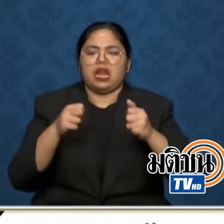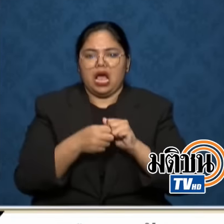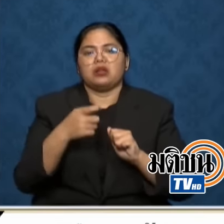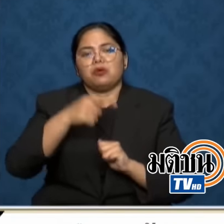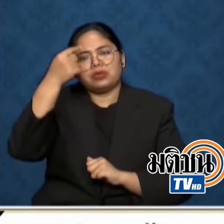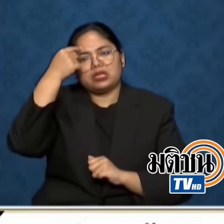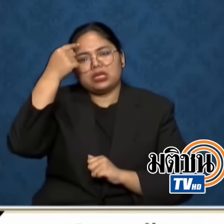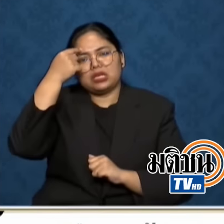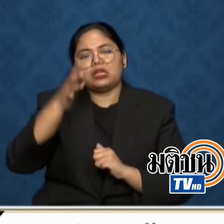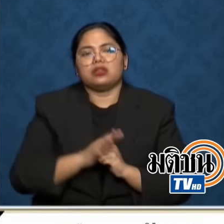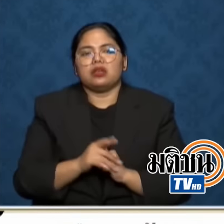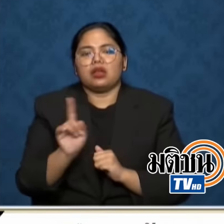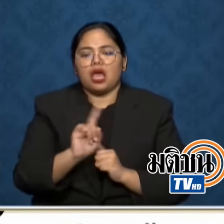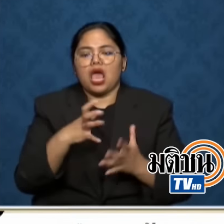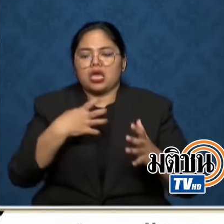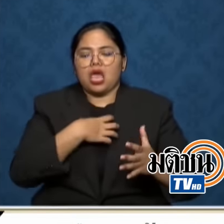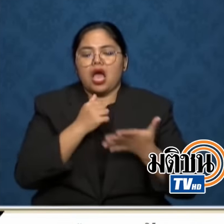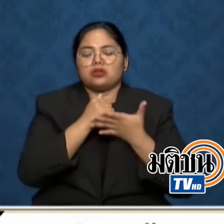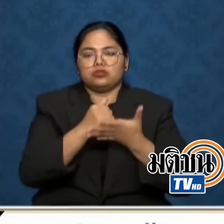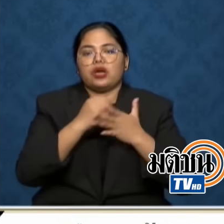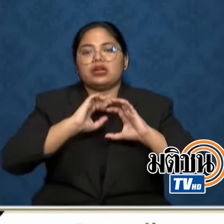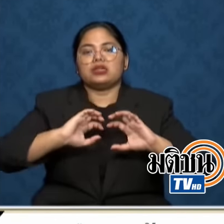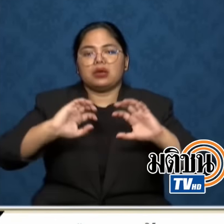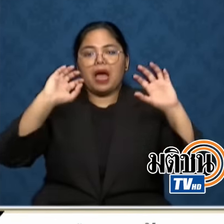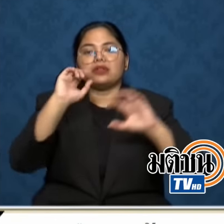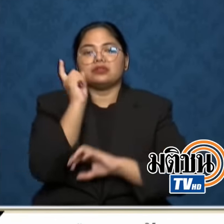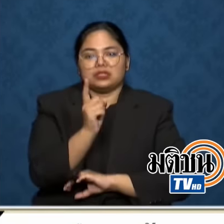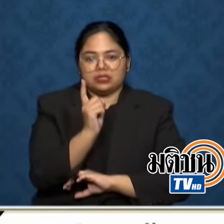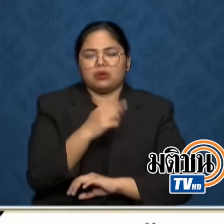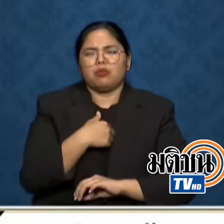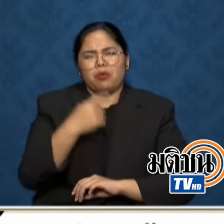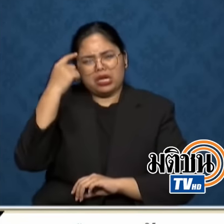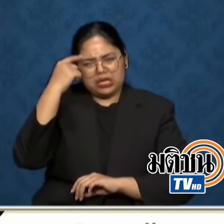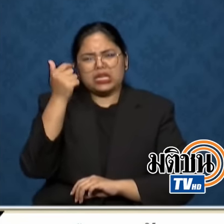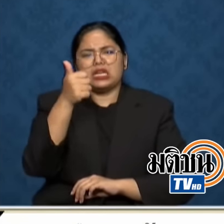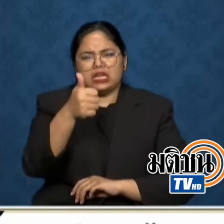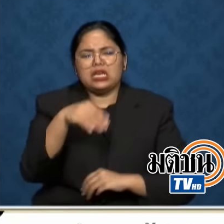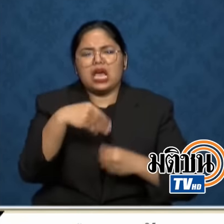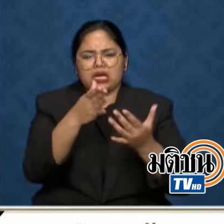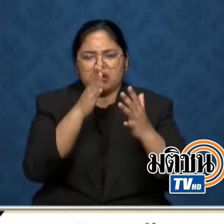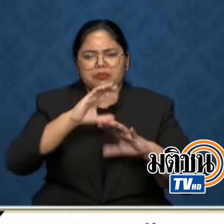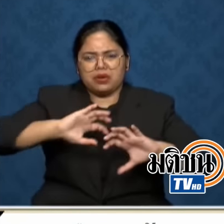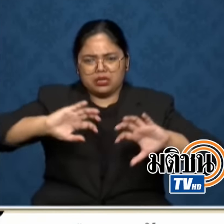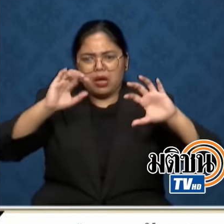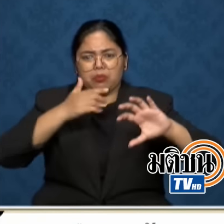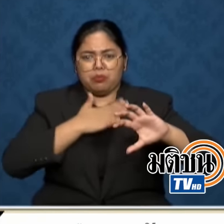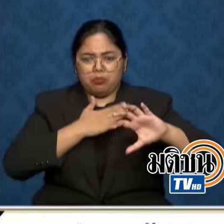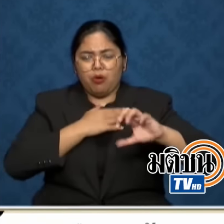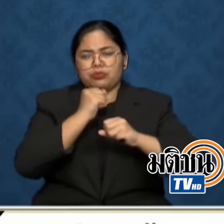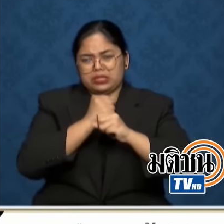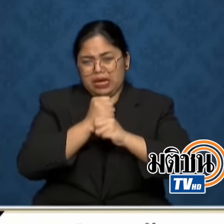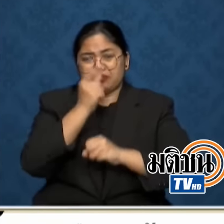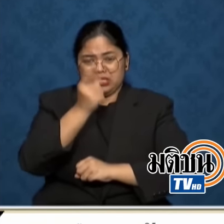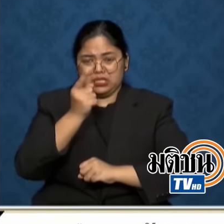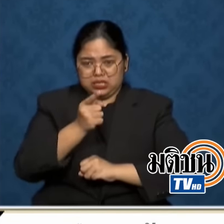มคิดว่าอยากช่วยเหลือรัฐบาลจริงๆนะครับด้วยความหวังดีจริงๆเพราะผมเองก็เป็นบุคคลที่ทำอุตสาหกรรมสร้างสรรค์แล้วก็ได้